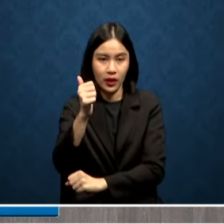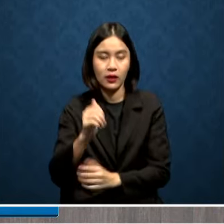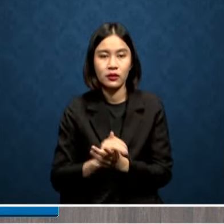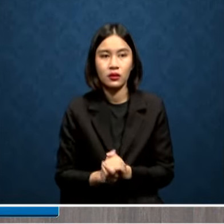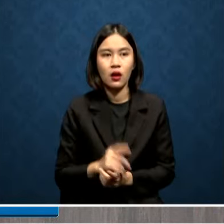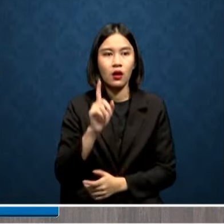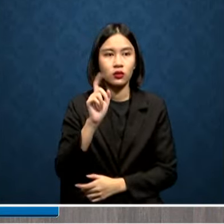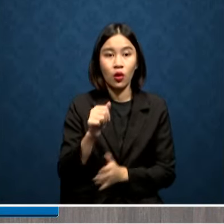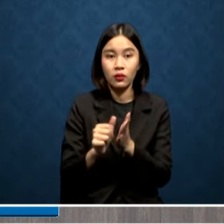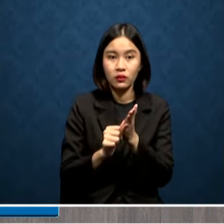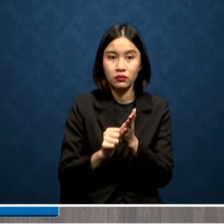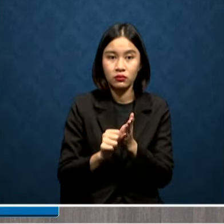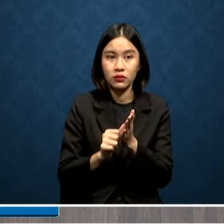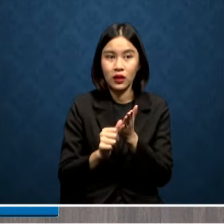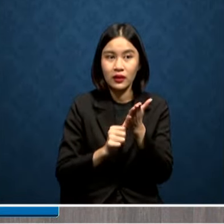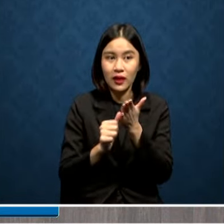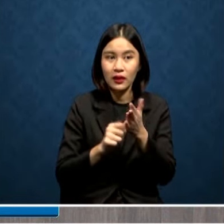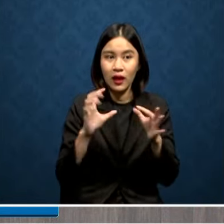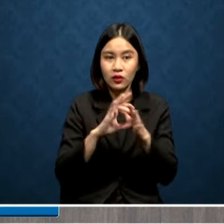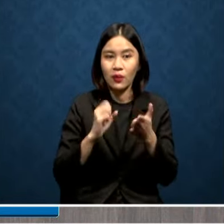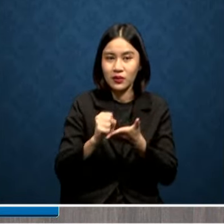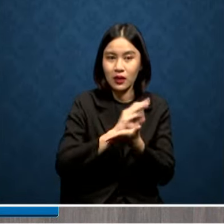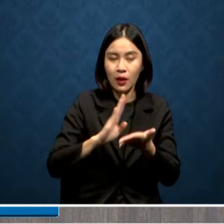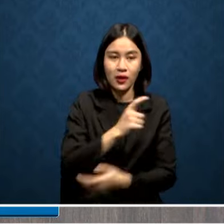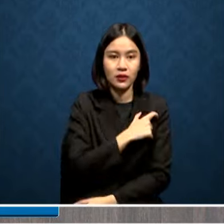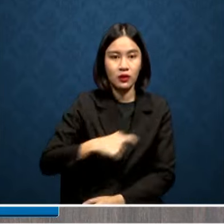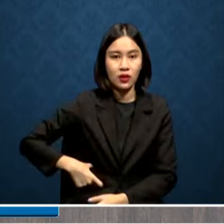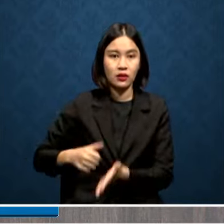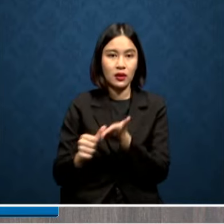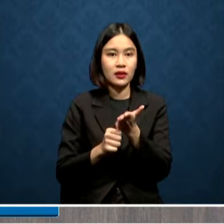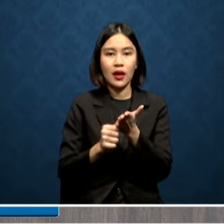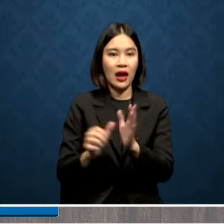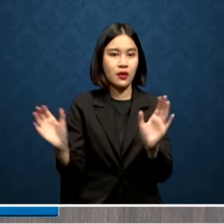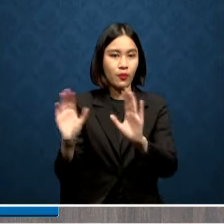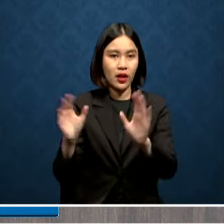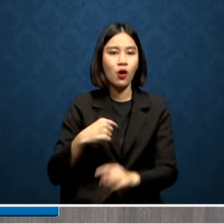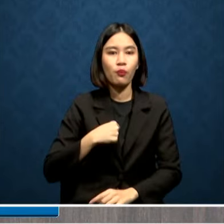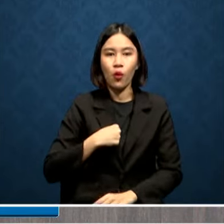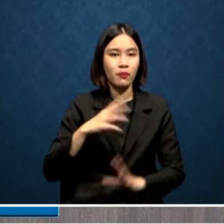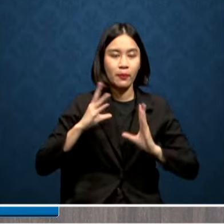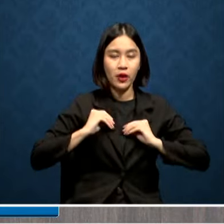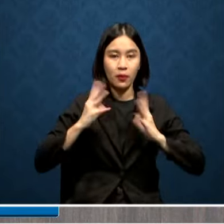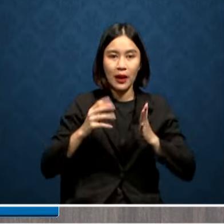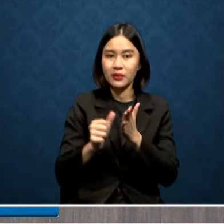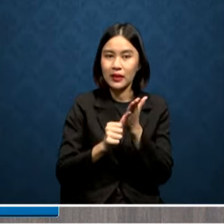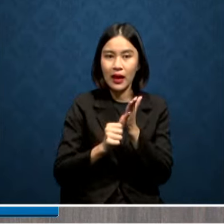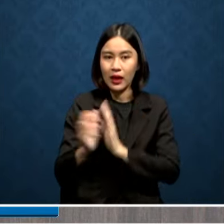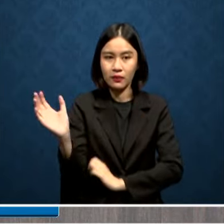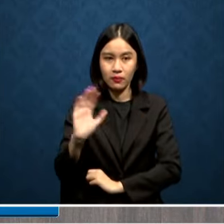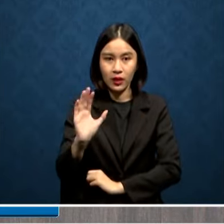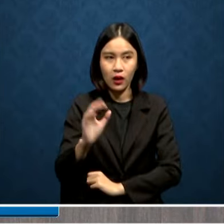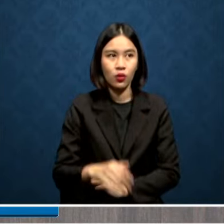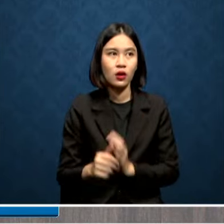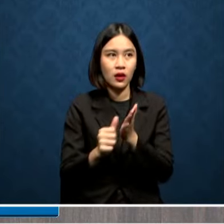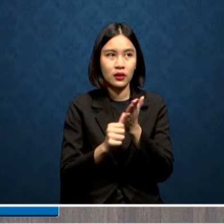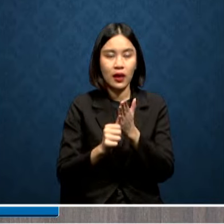เดียวกันต้องไม่แก้เรื่องของสถาบันสูงสุดซึ่งผมไม่เห็นด้วยอยู่แล้วและต้องไม่แก้เรื่องกลไกการ